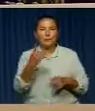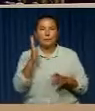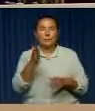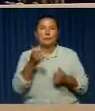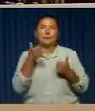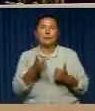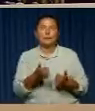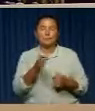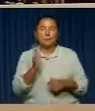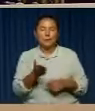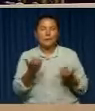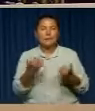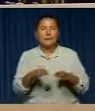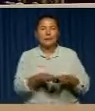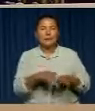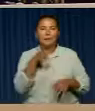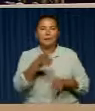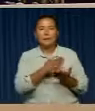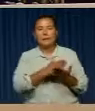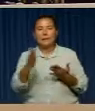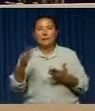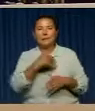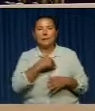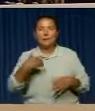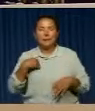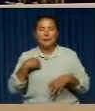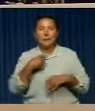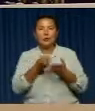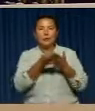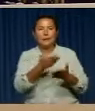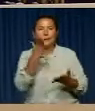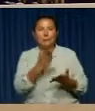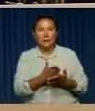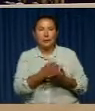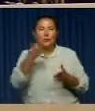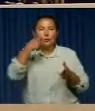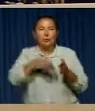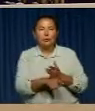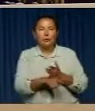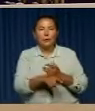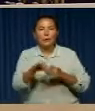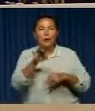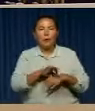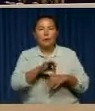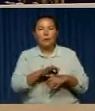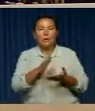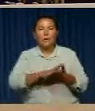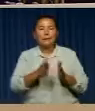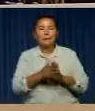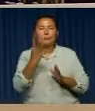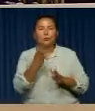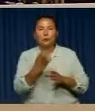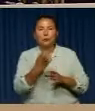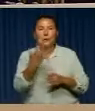болар еді. Бүгінгі таңда бізде мыңнан асам пневмония ауруымен жатқандар бар да. Соның ішінде ауыр жағдайда 500 деп айтайық,